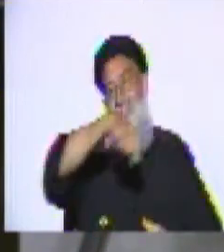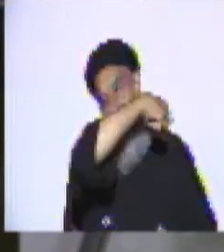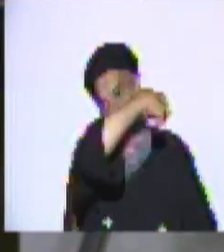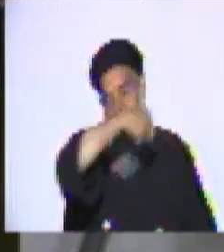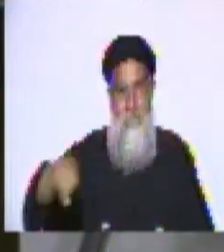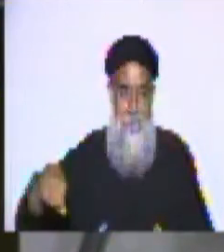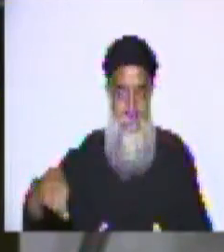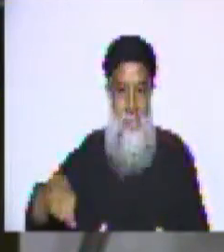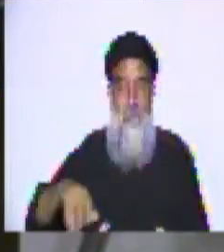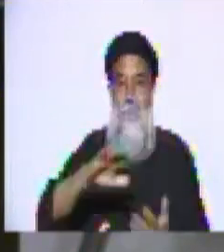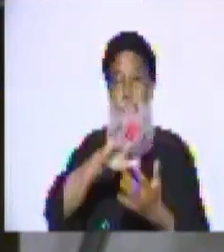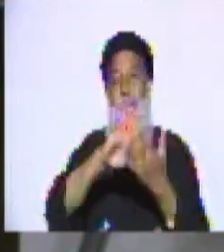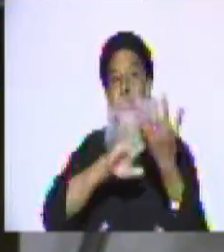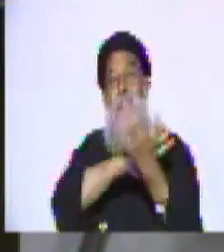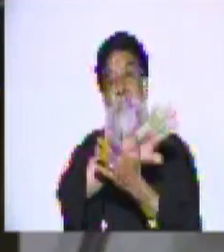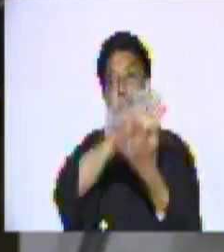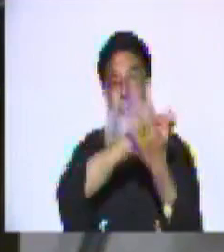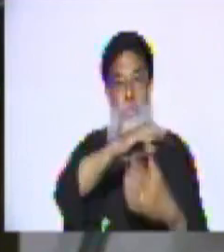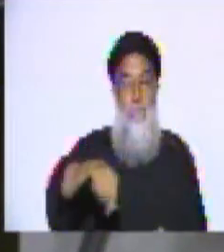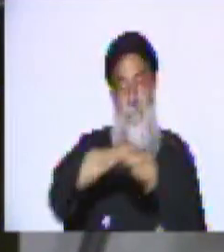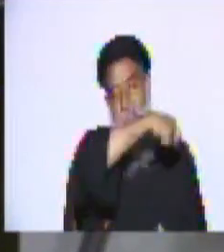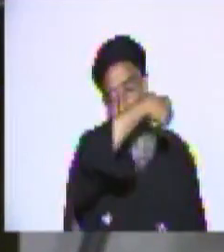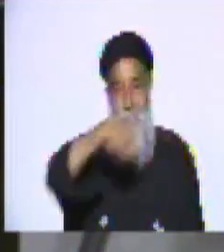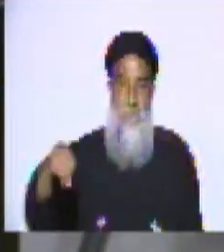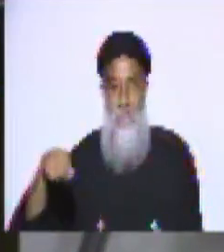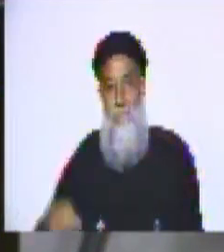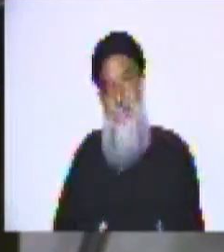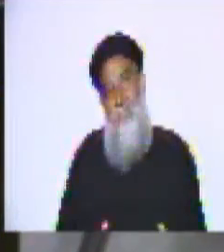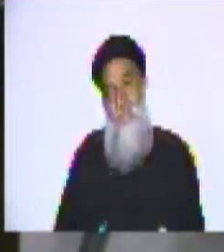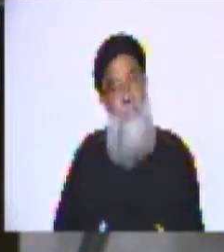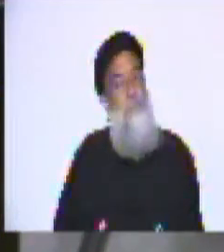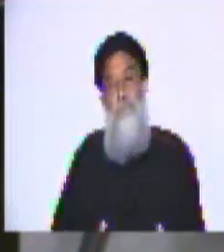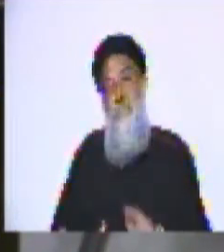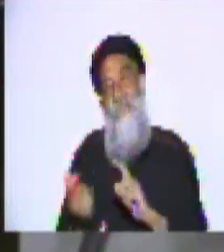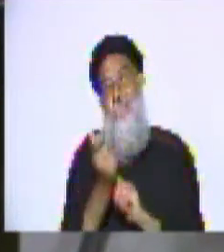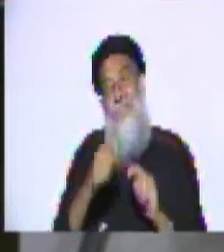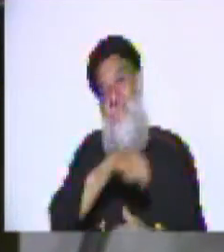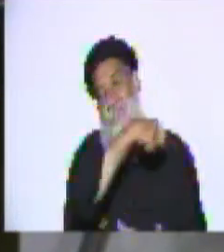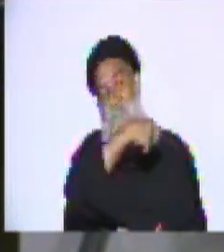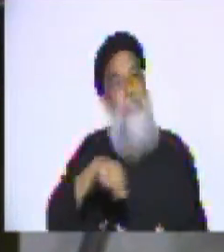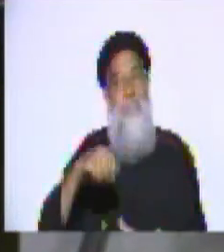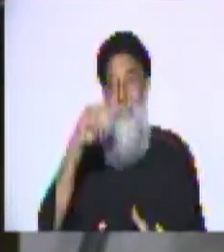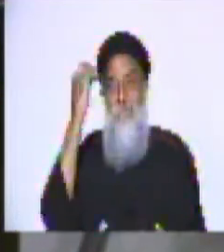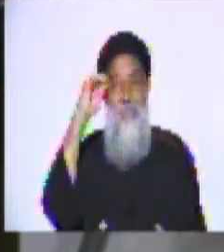هي المشكله في الخطيه الثمن. يعني لما واحد